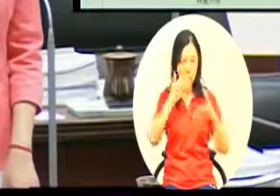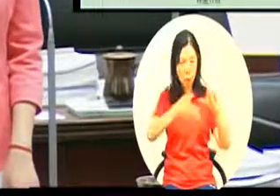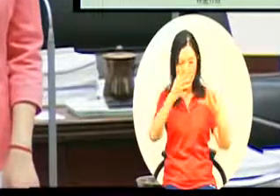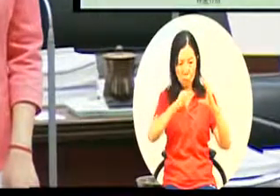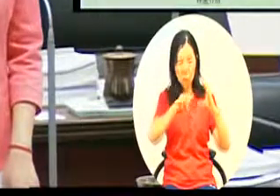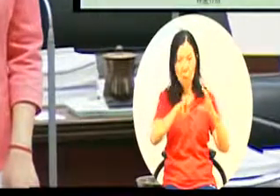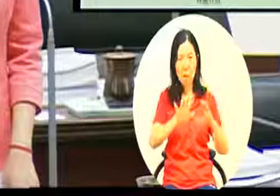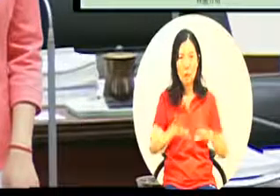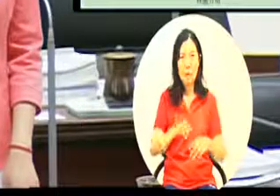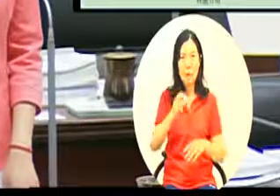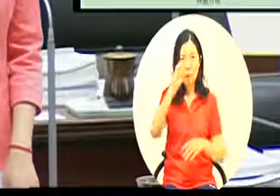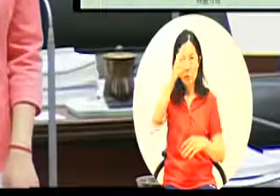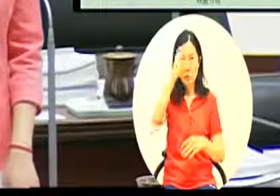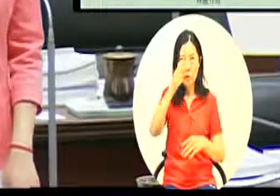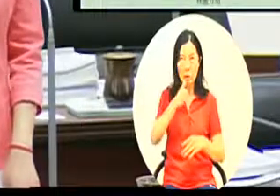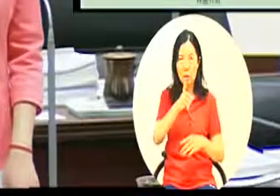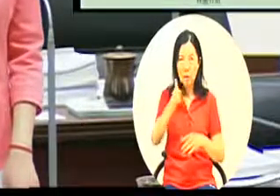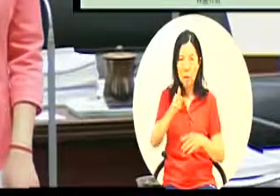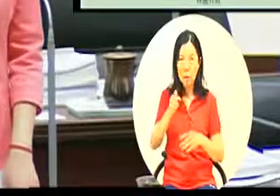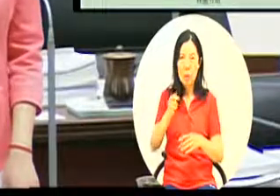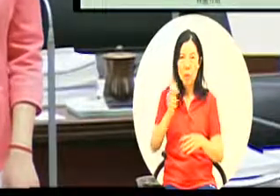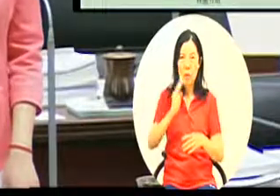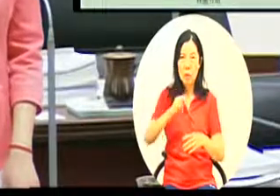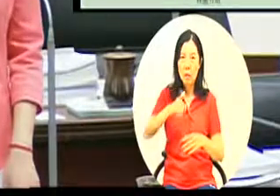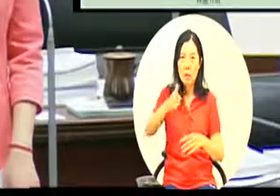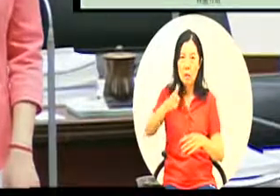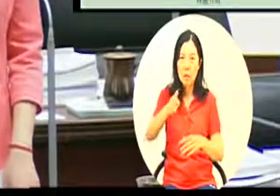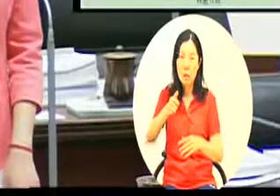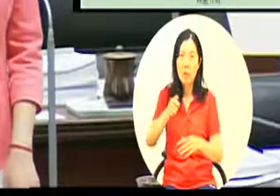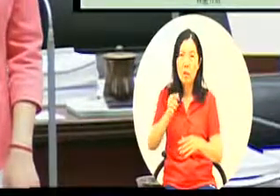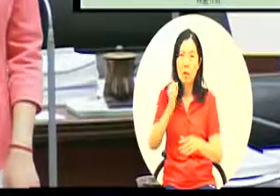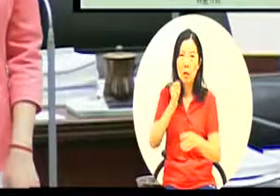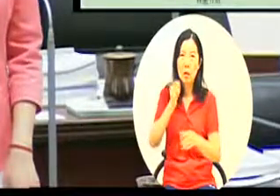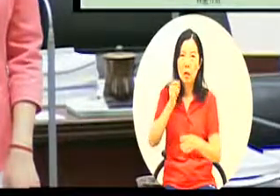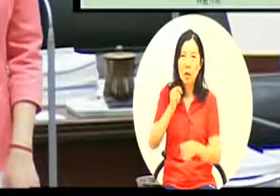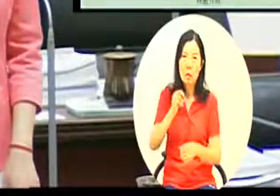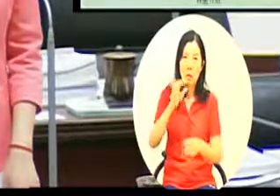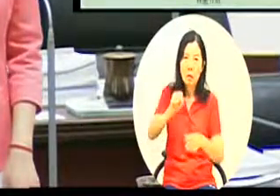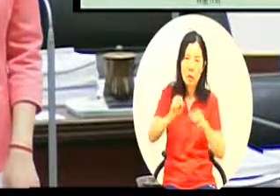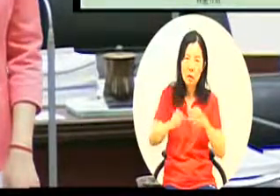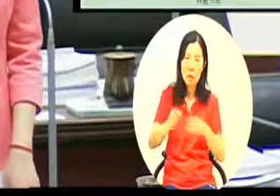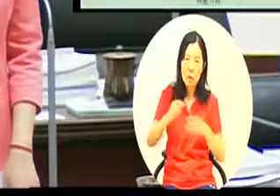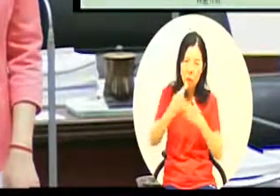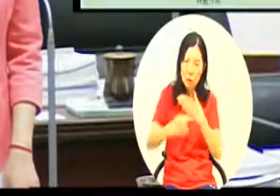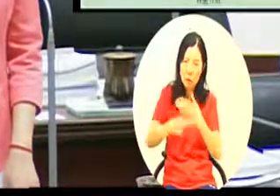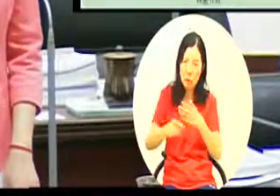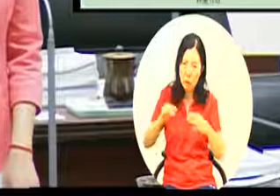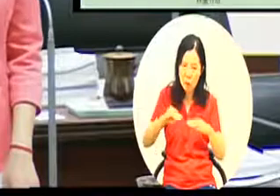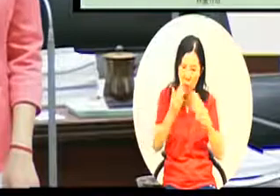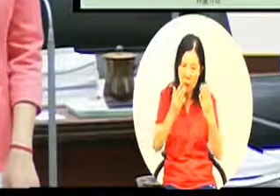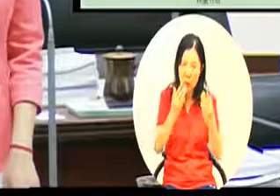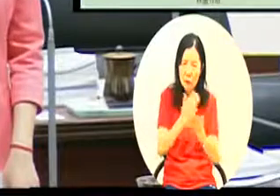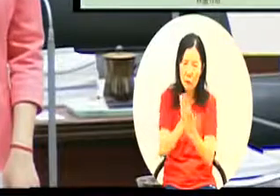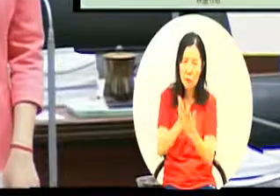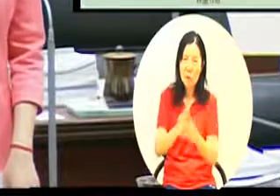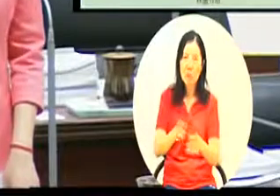就我们的员警因为执勤然后受伤，或是发生车祸等等。我觉得第一